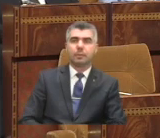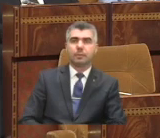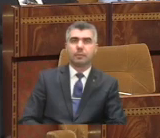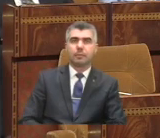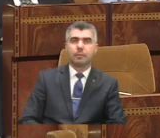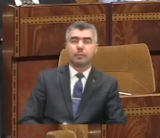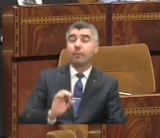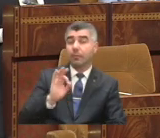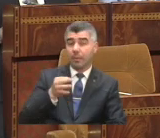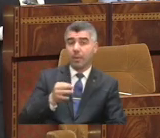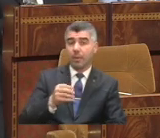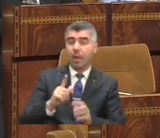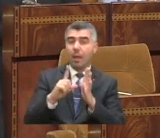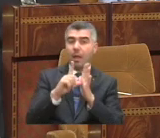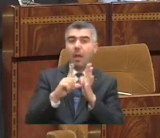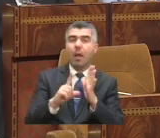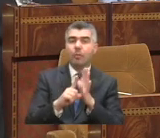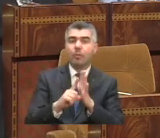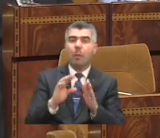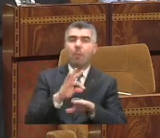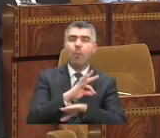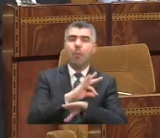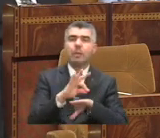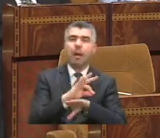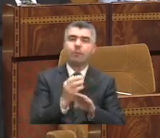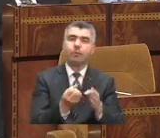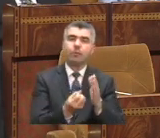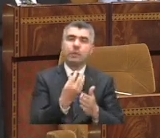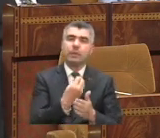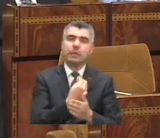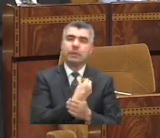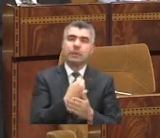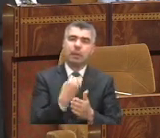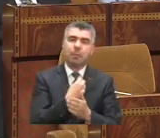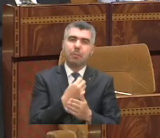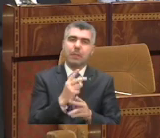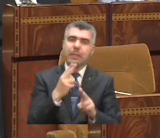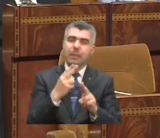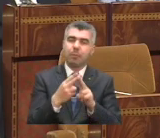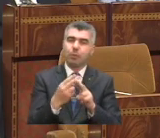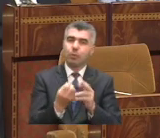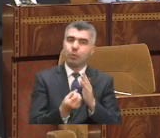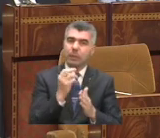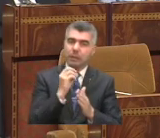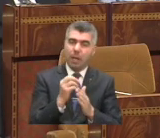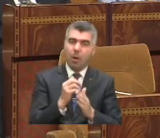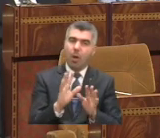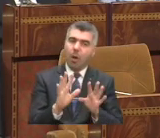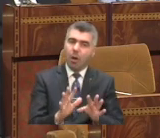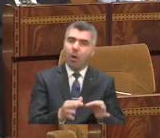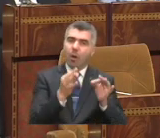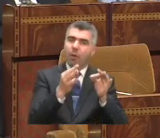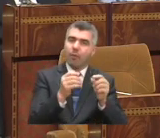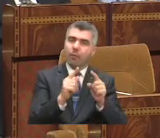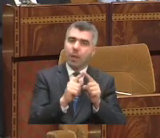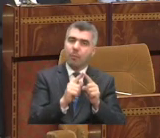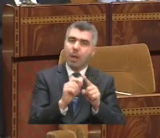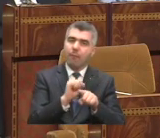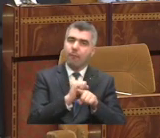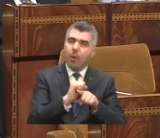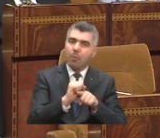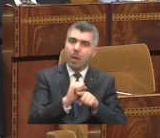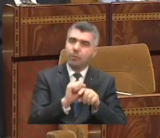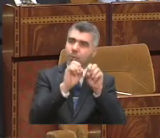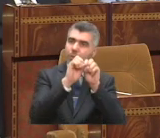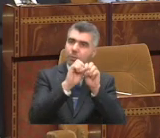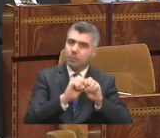ولا شك أن قانون الوظيفة الصحية يمكن اعتباره من ضمن حلول أخرى كافية لضمان تأطير الطبي في مجموع